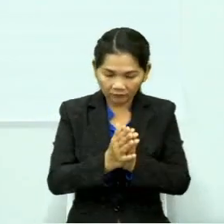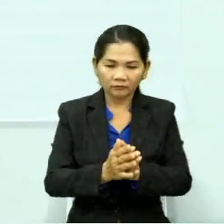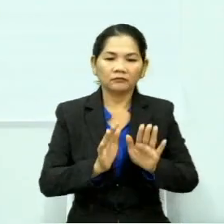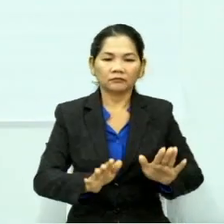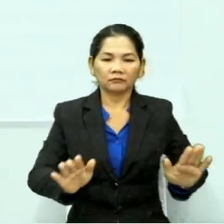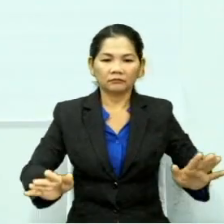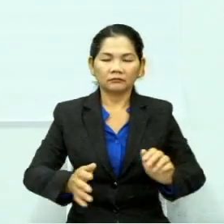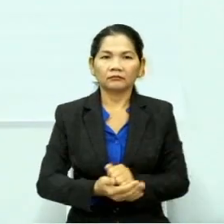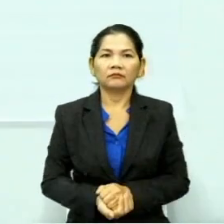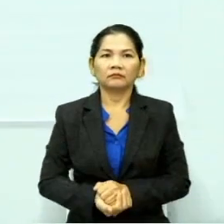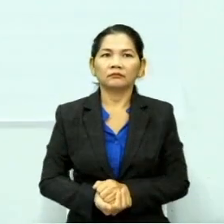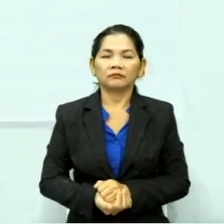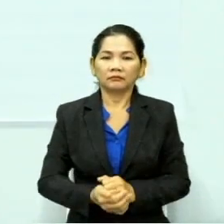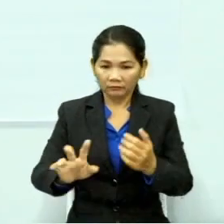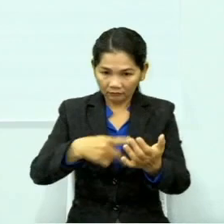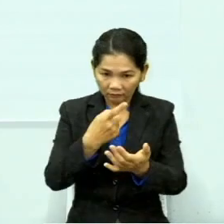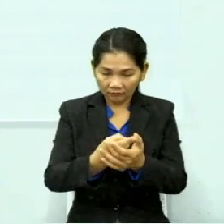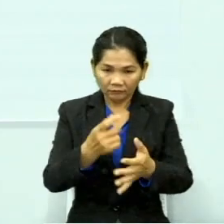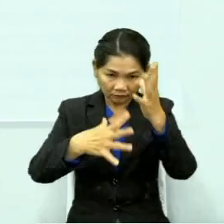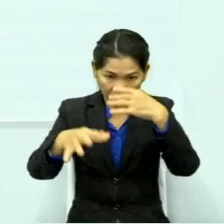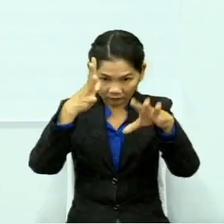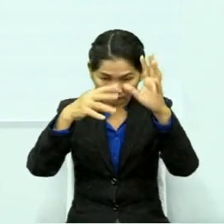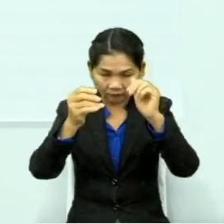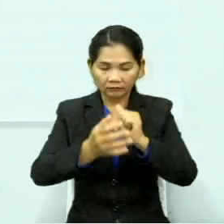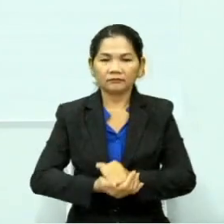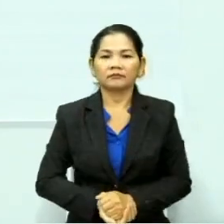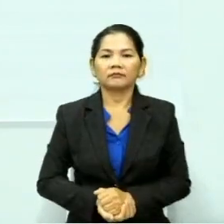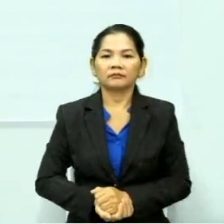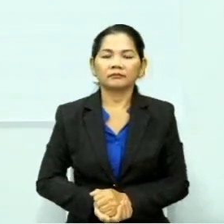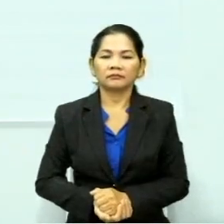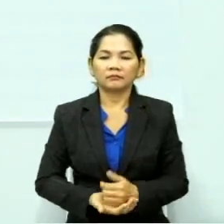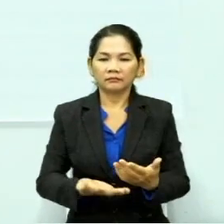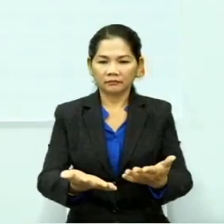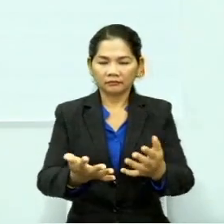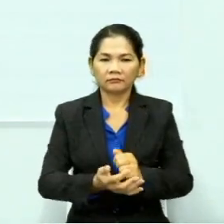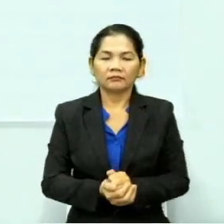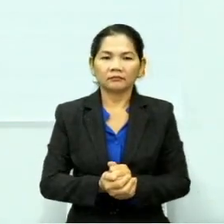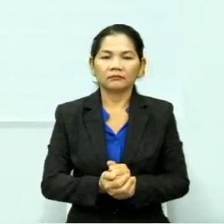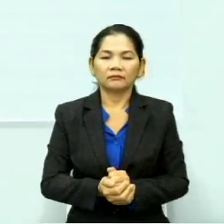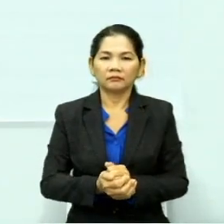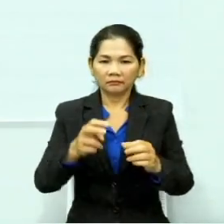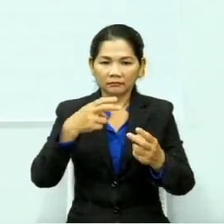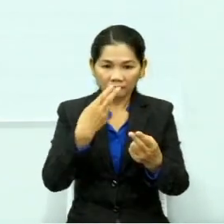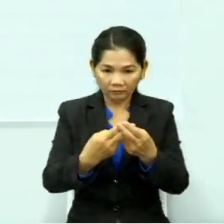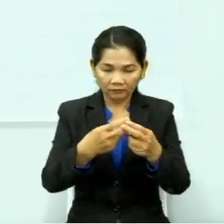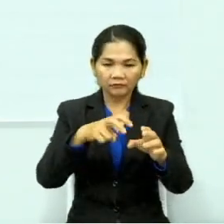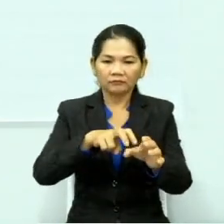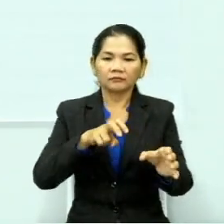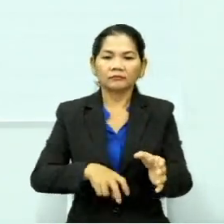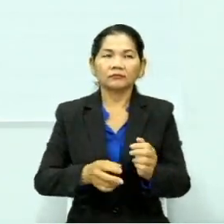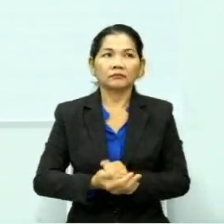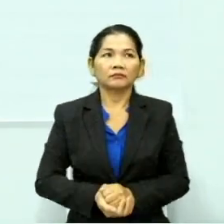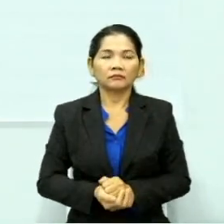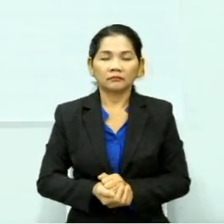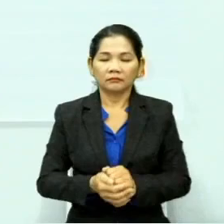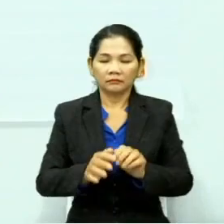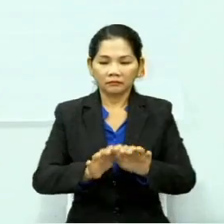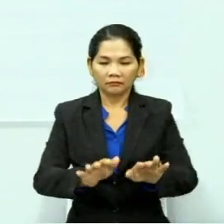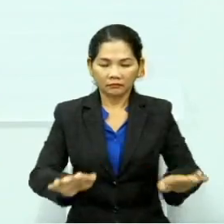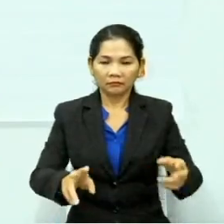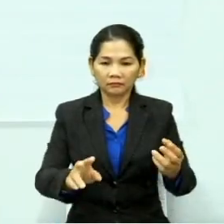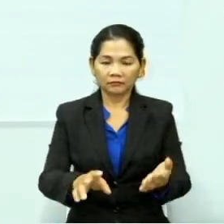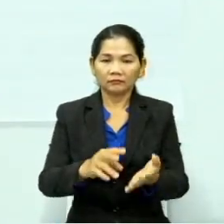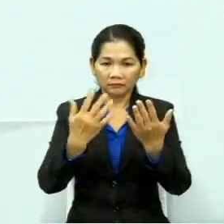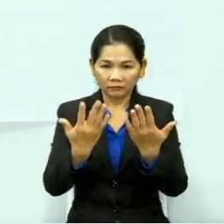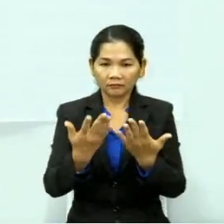khanh đã bán chà cho ru riêng cho mùi nè kru nè con ná chà chắc nè kru chà đọ chùm lại nè chân nè con ná pro con tặng ác khanh bán tiền to